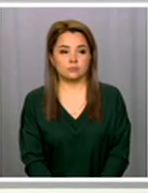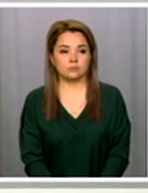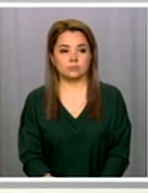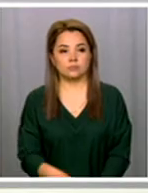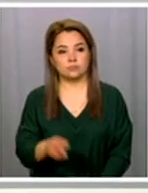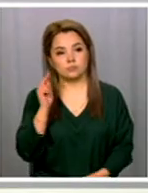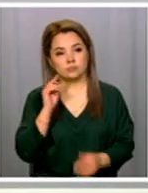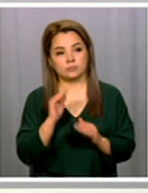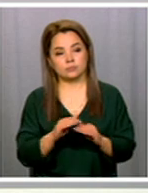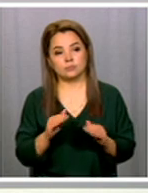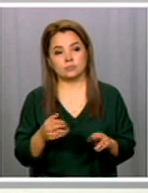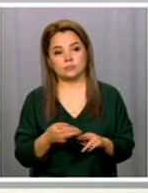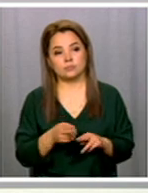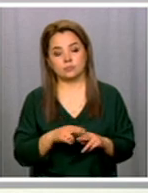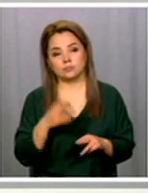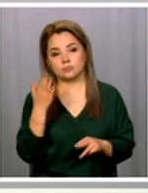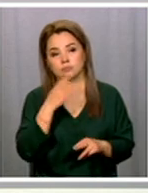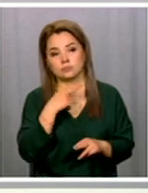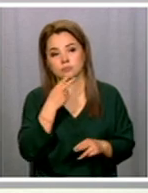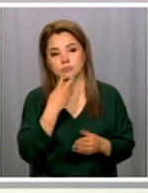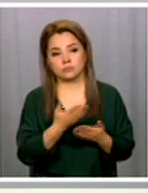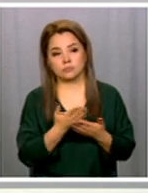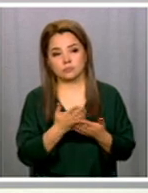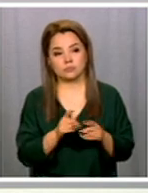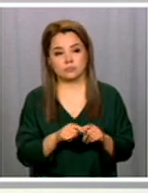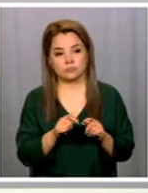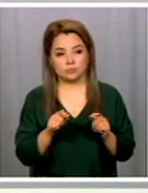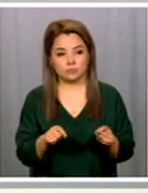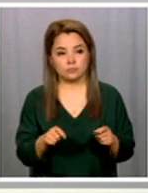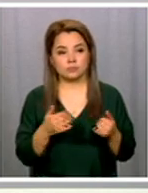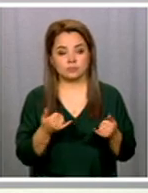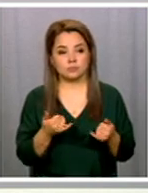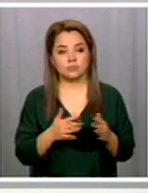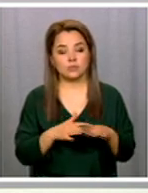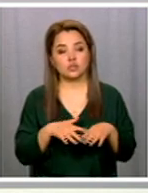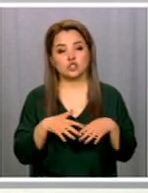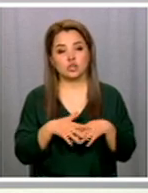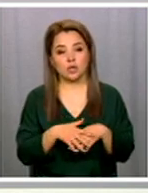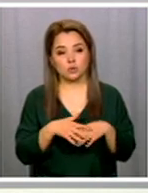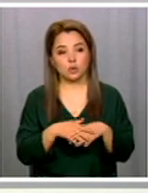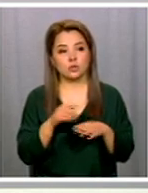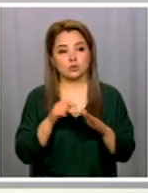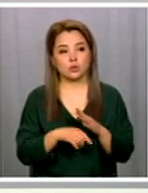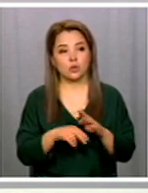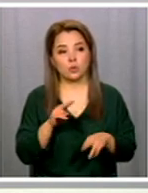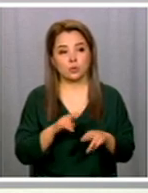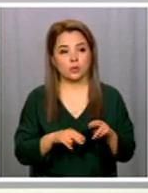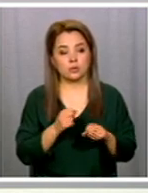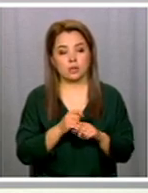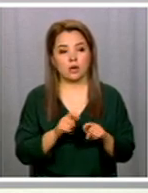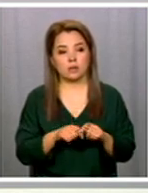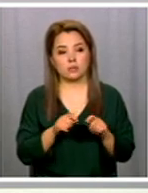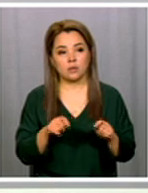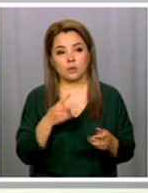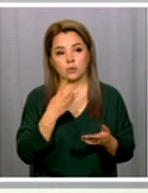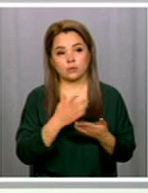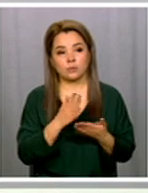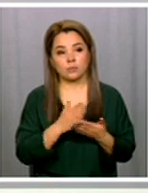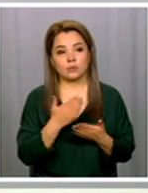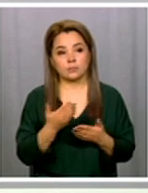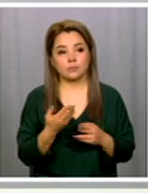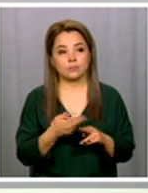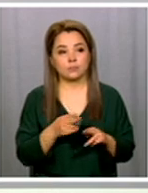Оқушылар, мына бейне көрсетілімнен өздеріңіз көріп отырғандай, жасушаның ішкі құрылымын анық көруге болады.